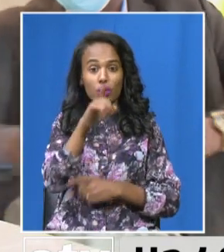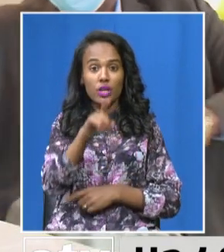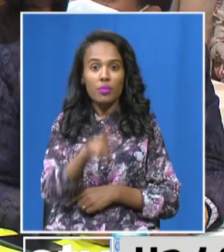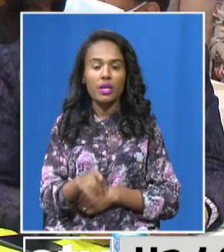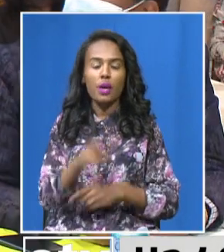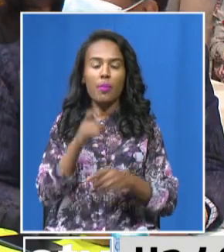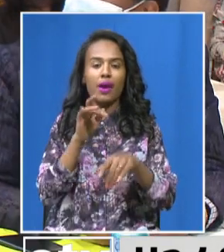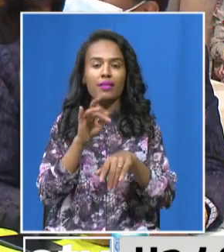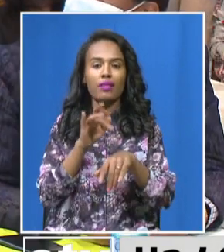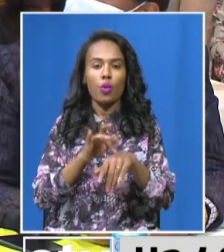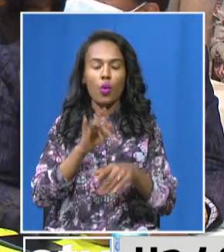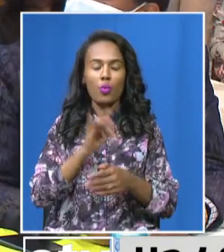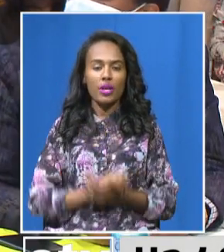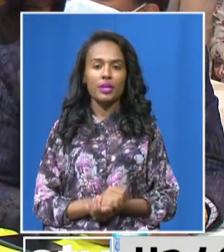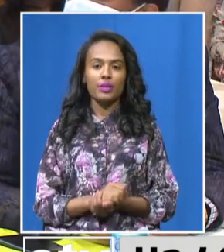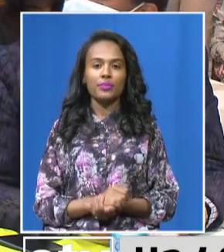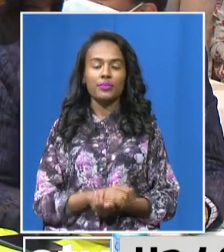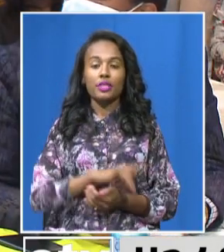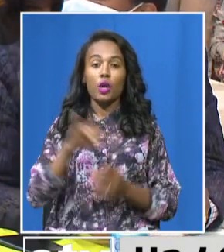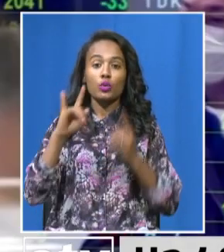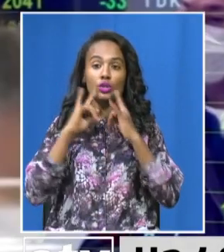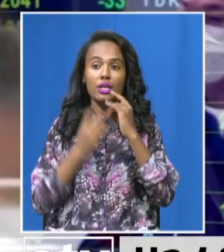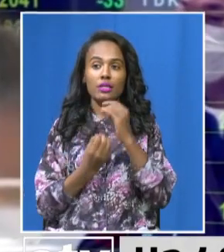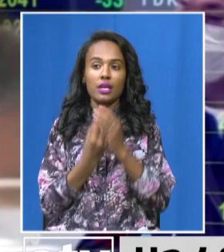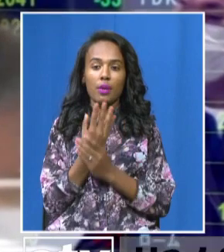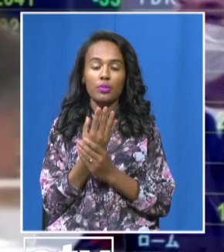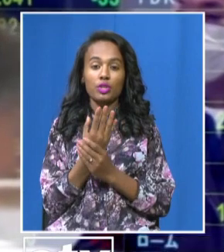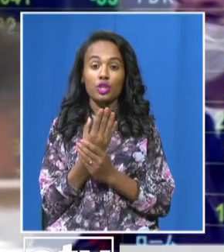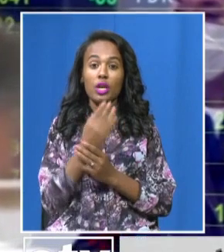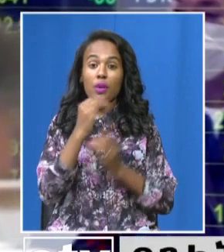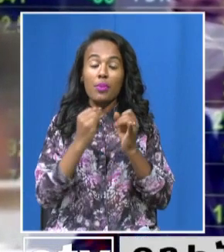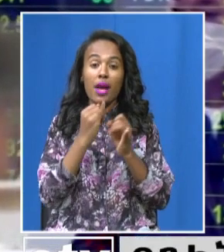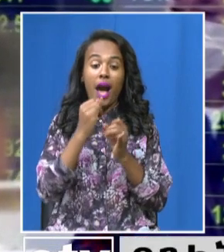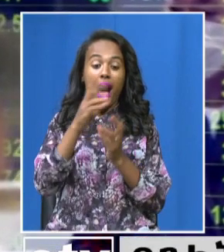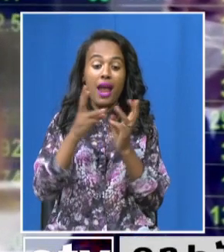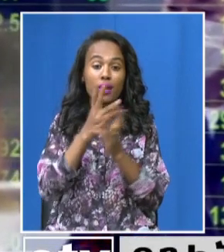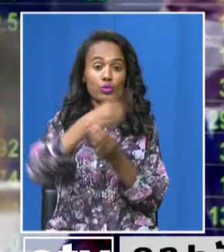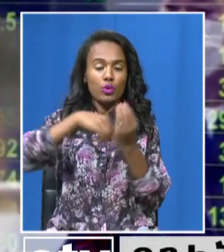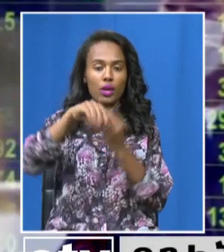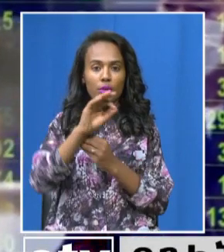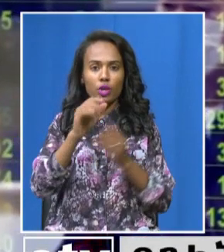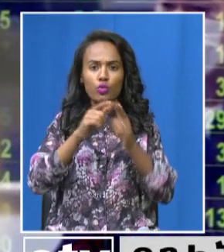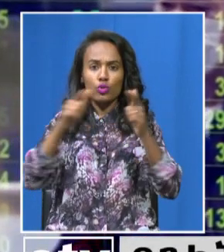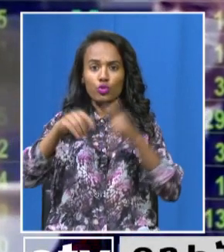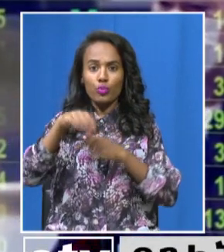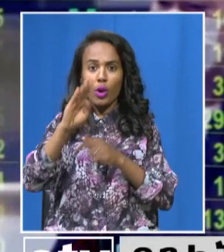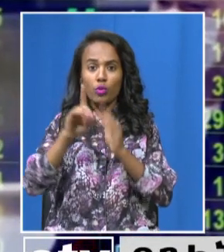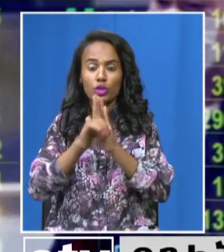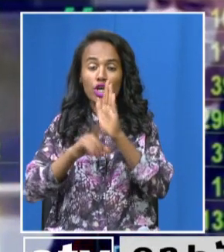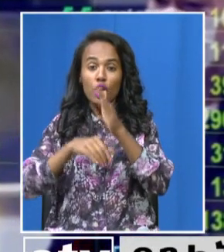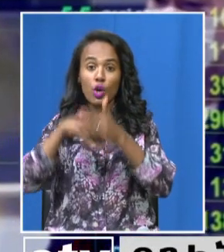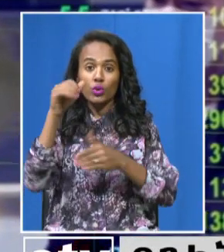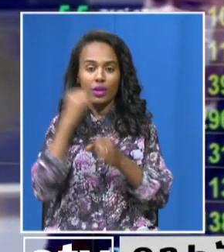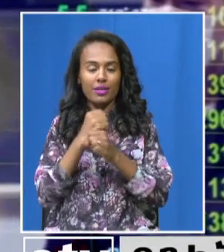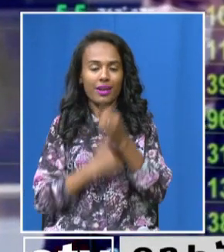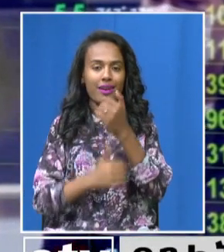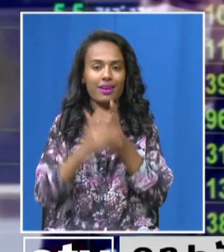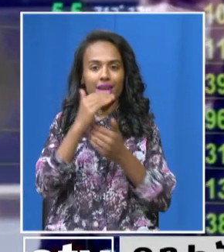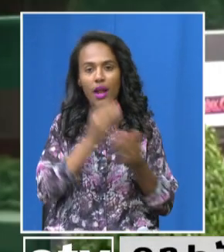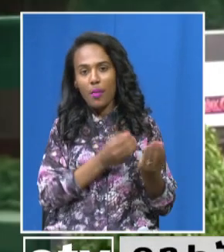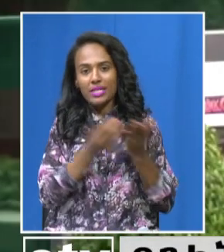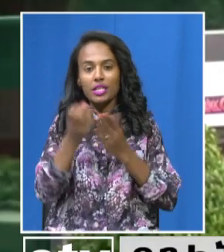እንደሚገባም ተጠቆመ። ከውጭ ዜና ምንጭ፣ በዓለም ዙሪያ የሚገኙ ግዙፍ ባንኮች ለጎጣ ስራና ድግት ከለላ